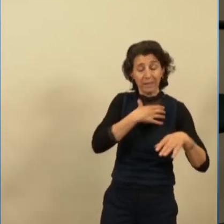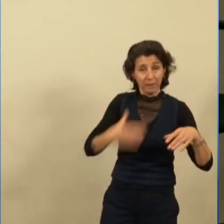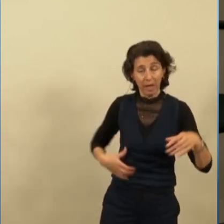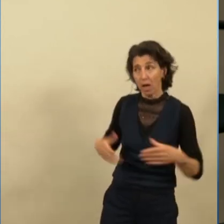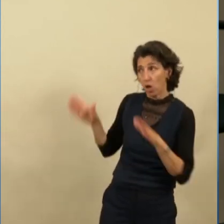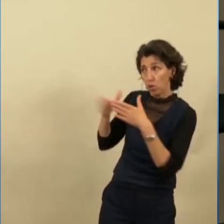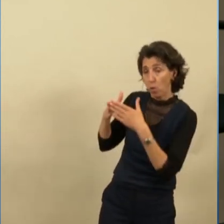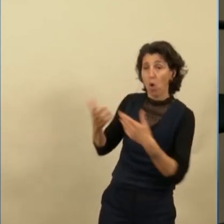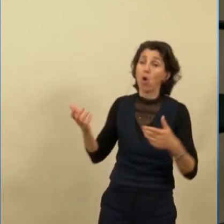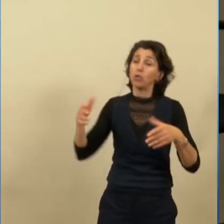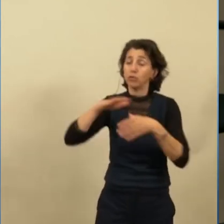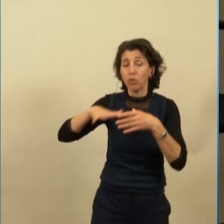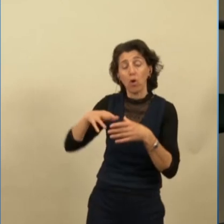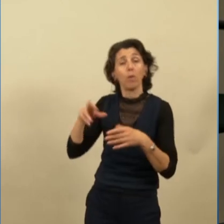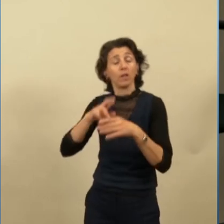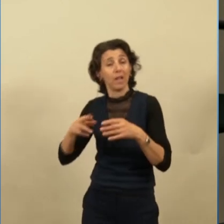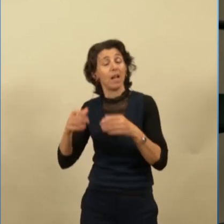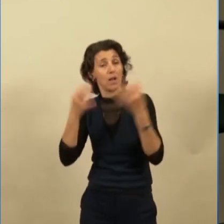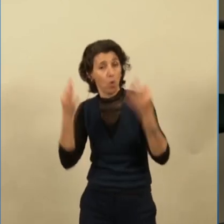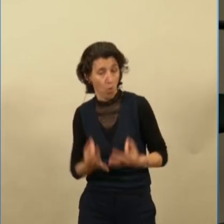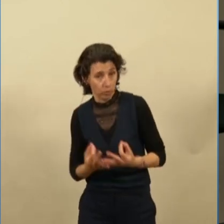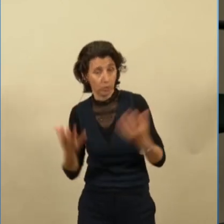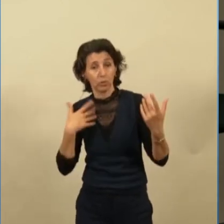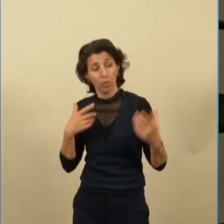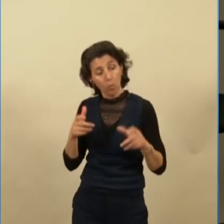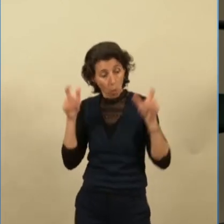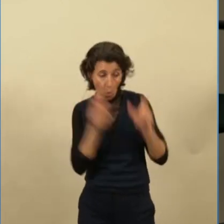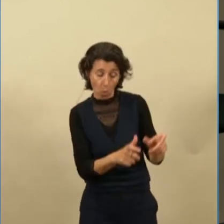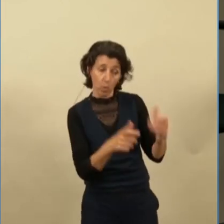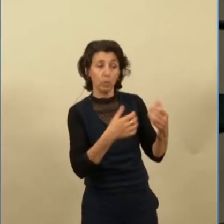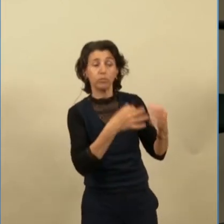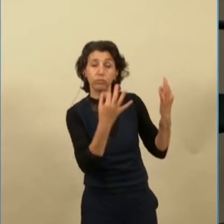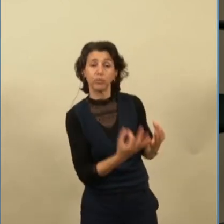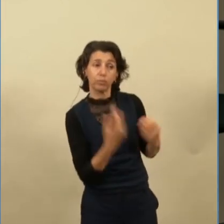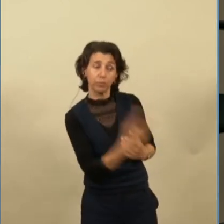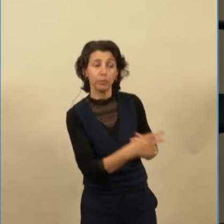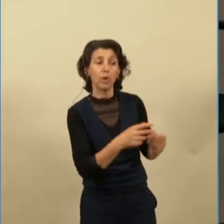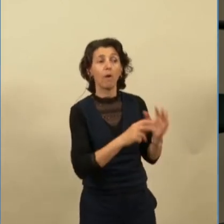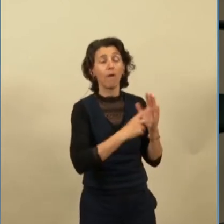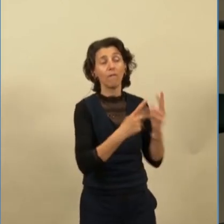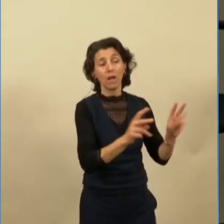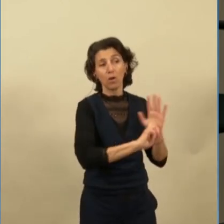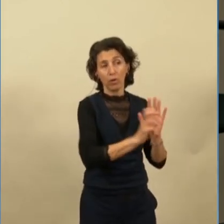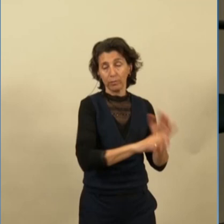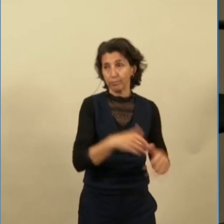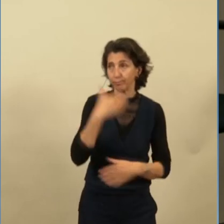à un contrôle des comptes et de la gestion de la ville de Grenoble je vous remercie